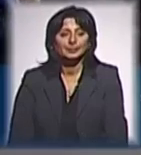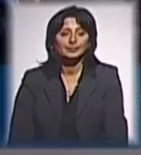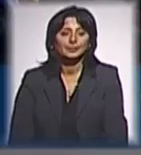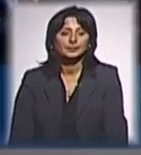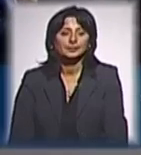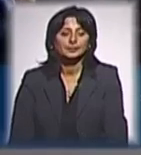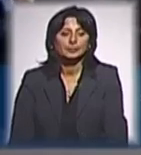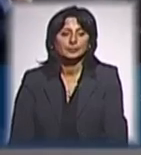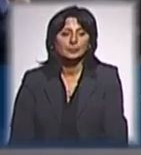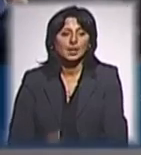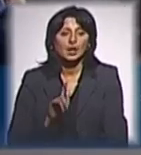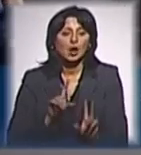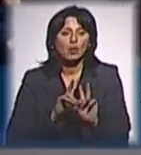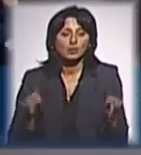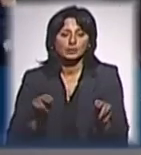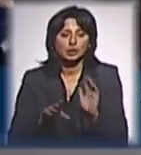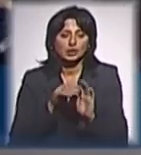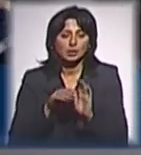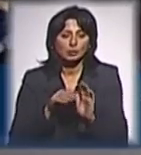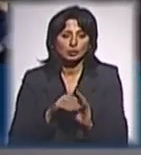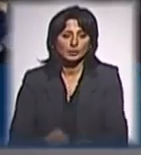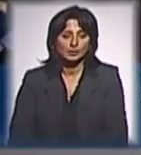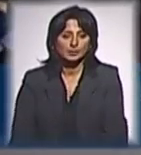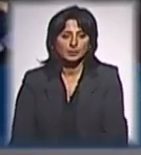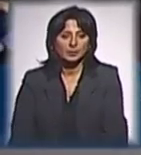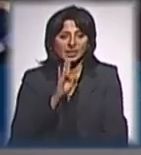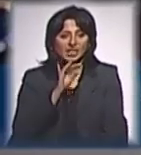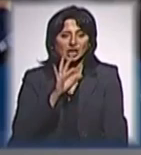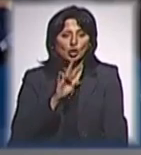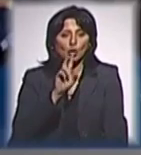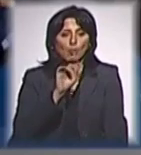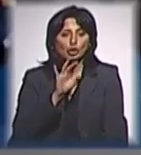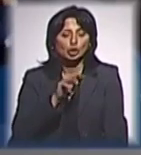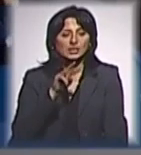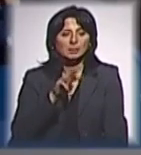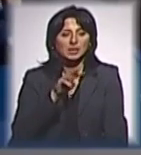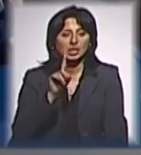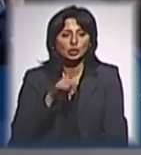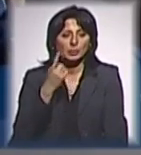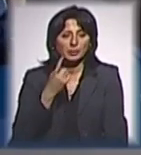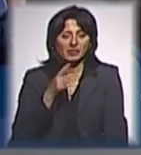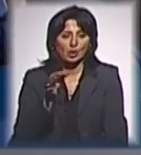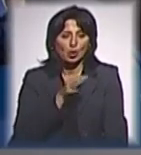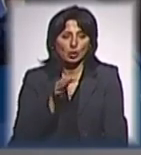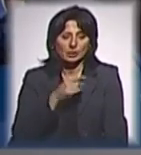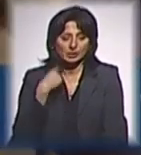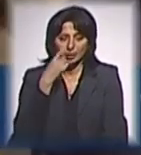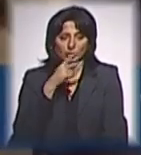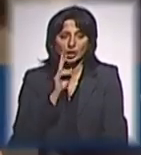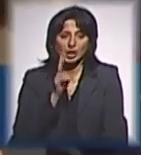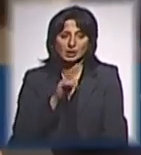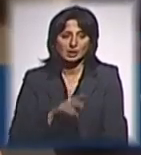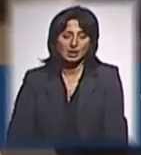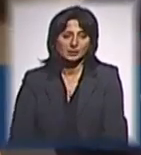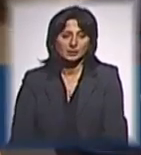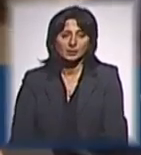წარმოადგინეთ თქვენი თავი და რას პირდებით თქვენ სამომრჩეველს? ნინო ბორჩხაძე, მთაწმინდის ნომერ 1 ოლქის მაჟორიტარობის